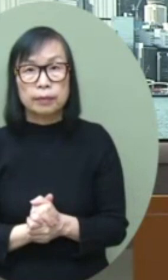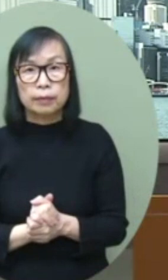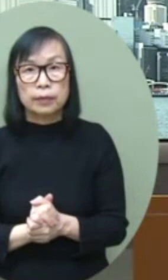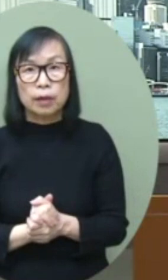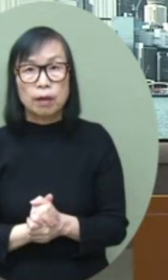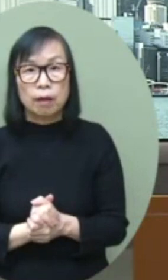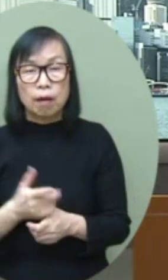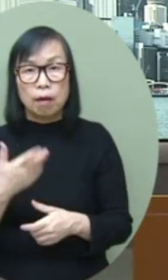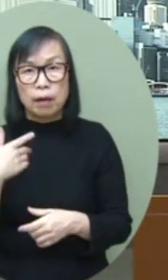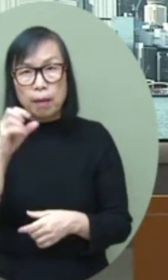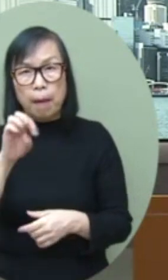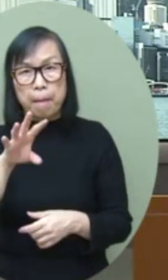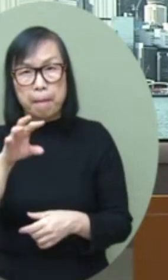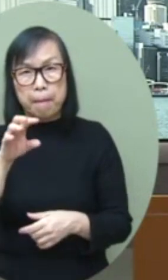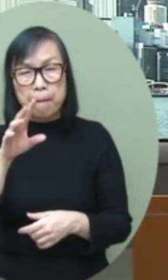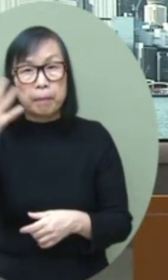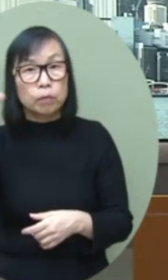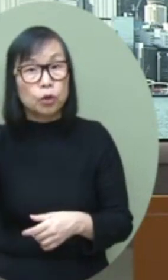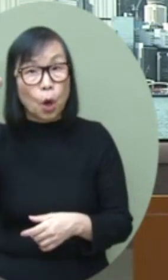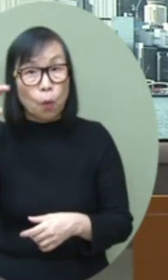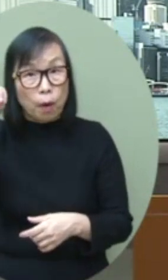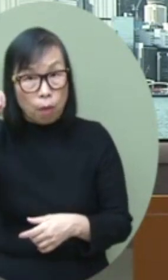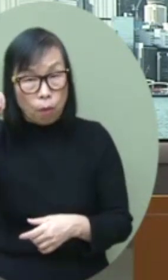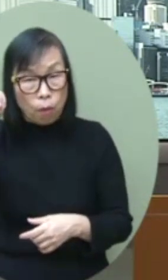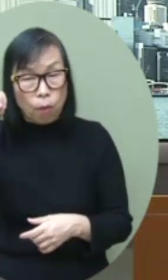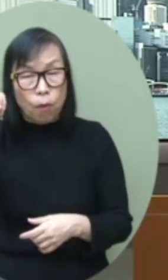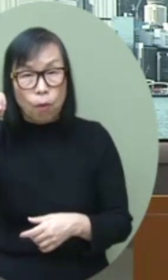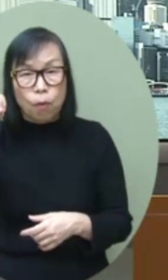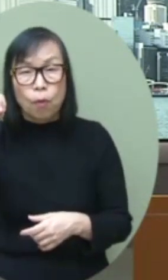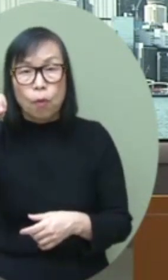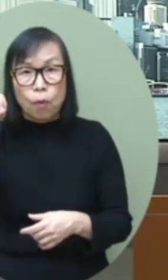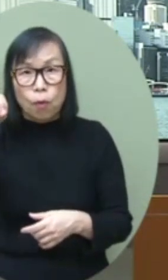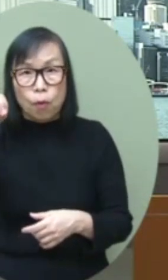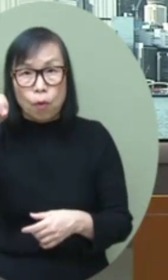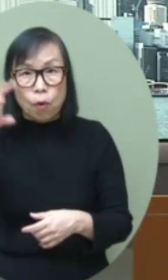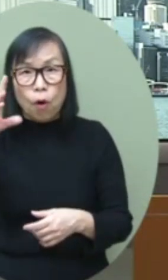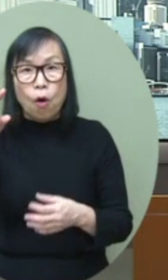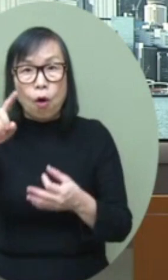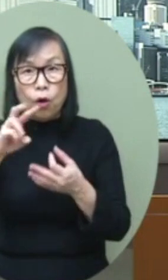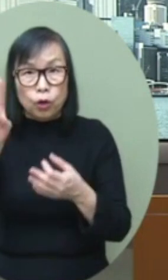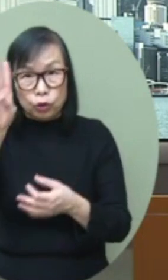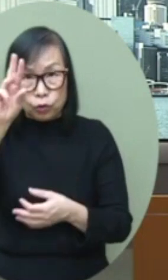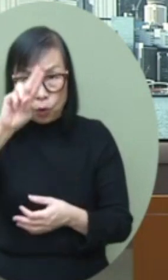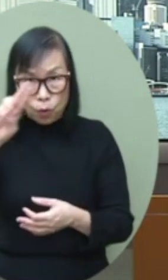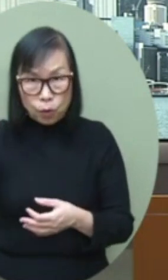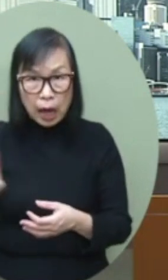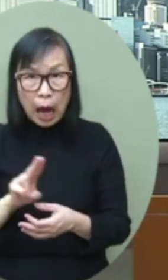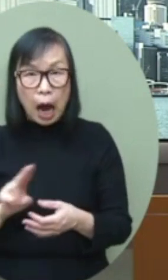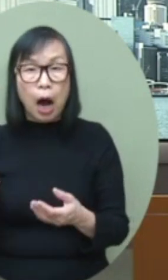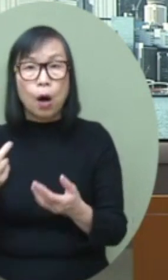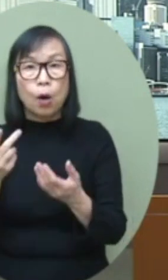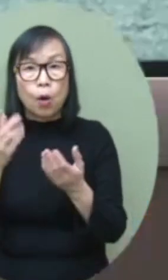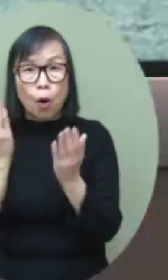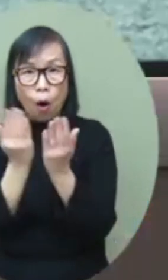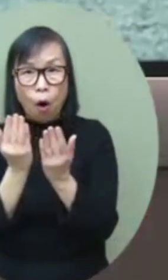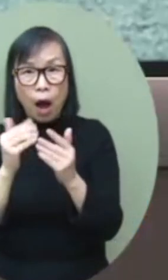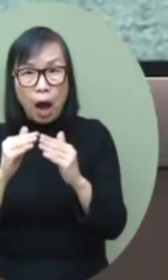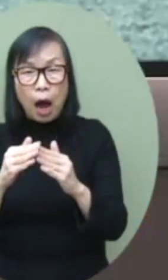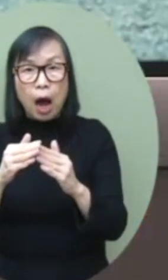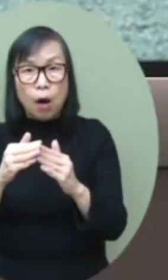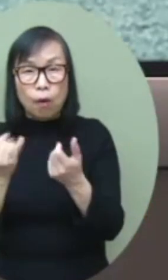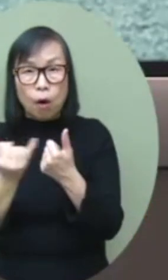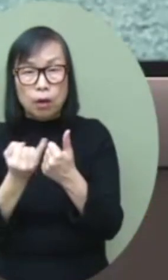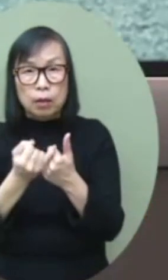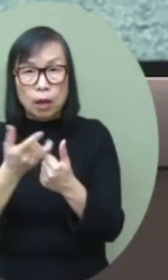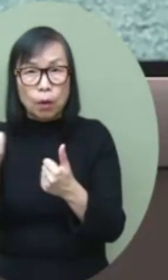我諗你講將軍澳可能係因為同嗰間道教圓圓學院有好多學生確診都有啲關